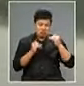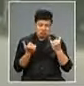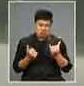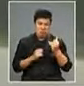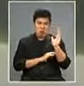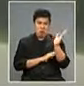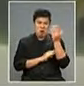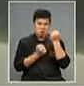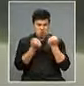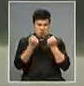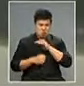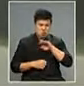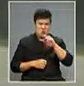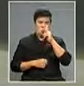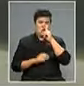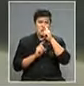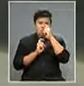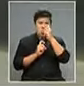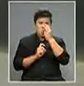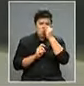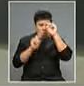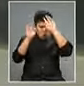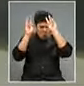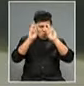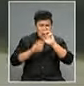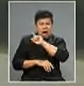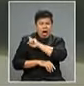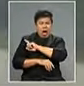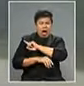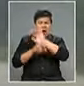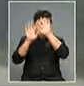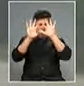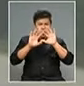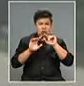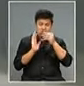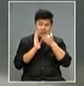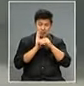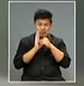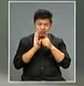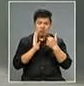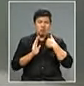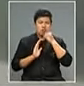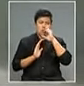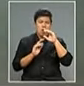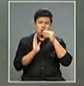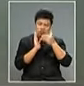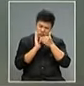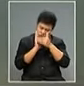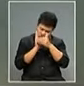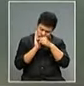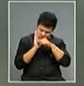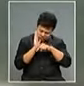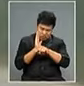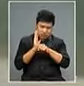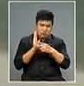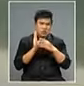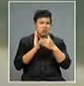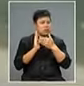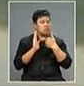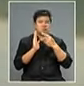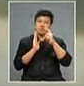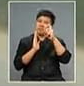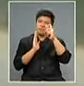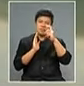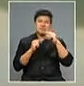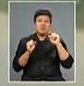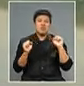นายรักษพลพอจิตศูนย์อุตุนิยมวิทยาภาคอีสานบอกว่าเสาร์ที่นี้พื้นที่อากาศหนาวจะยังอยู่ทางด้านอีสานตะวันออกและอีสานใต้ส่วนอีสานด้านตะวันตกนั้นอากาศ